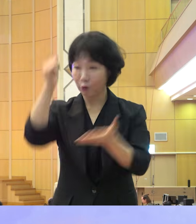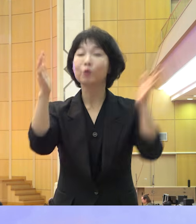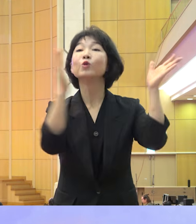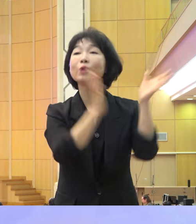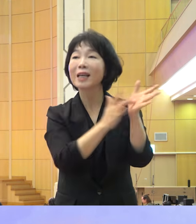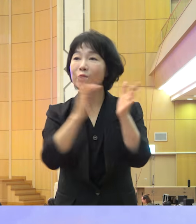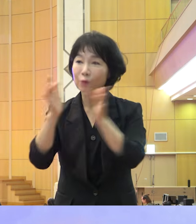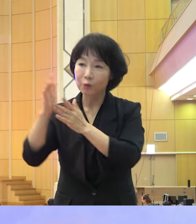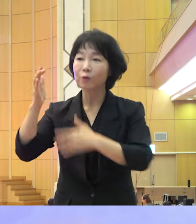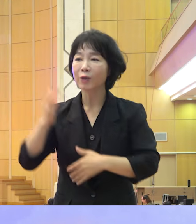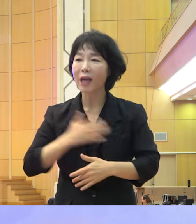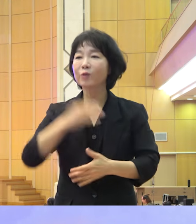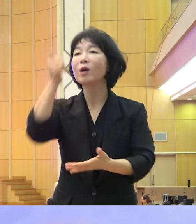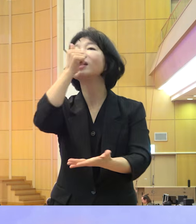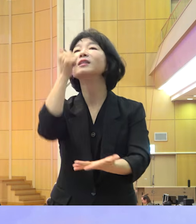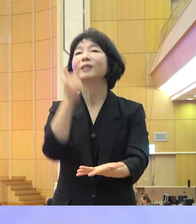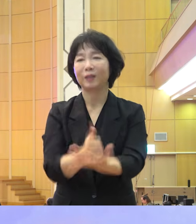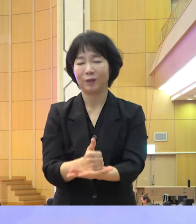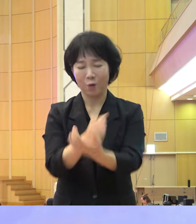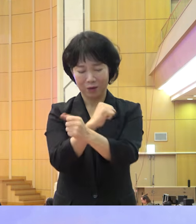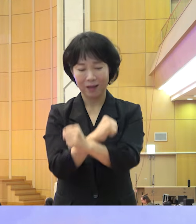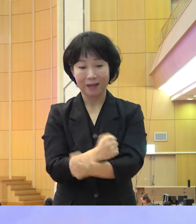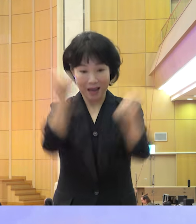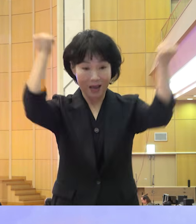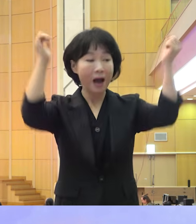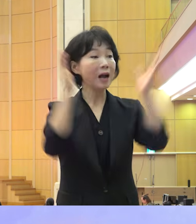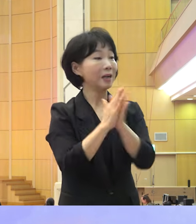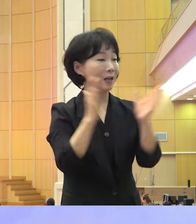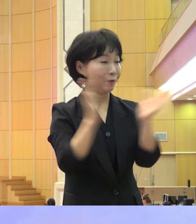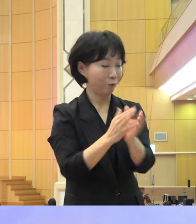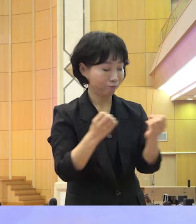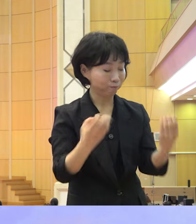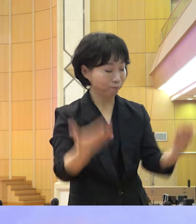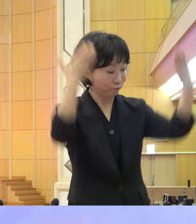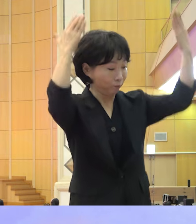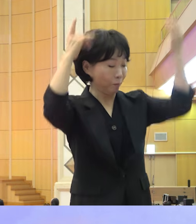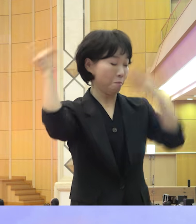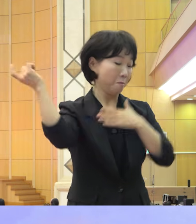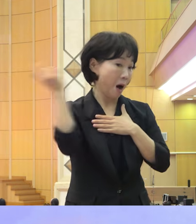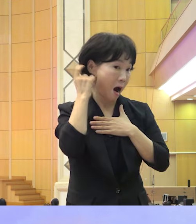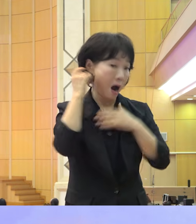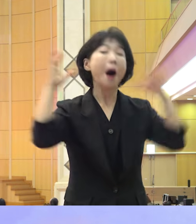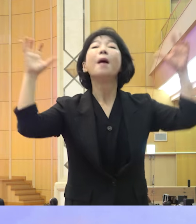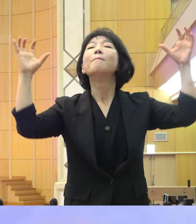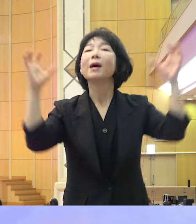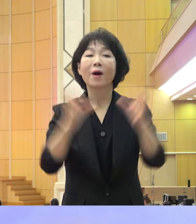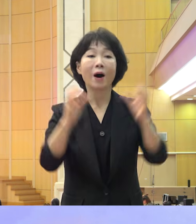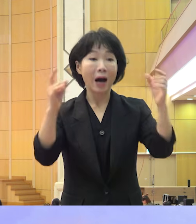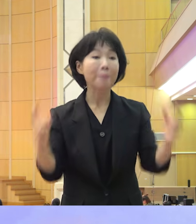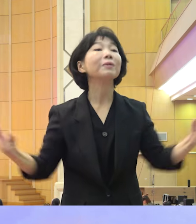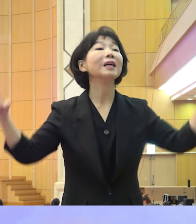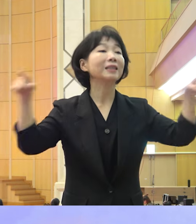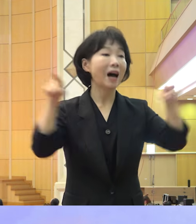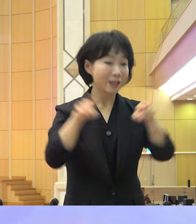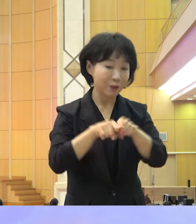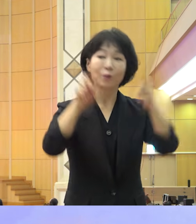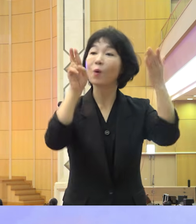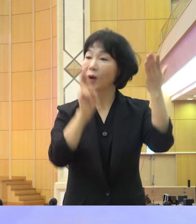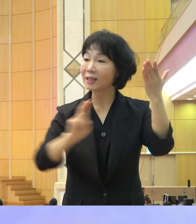속죄함 주 예수 내 죄를 속했네. 할렐루야 소리를 합하여